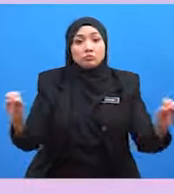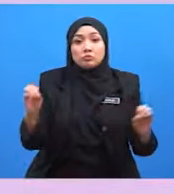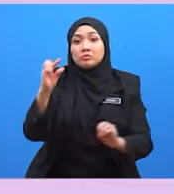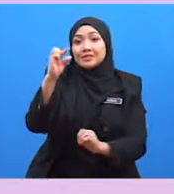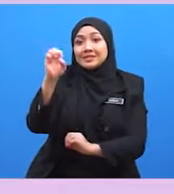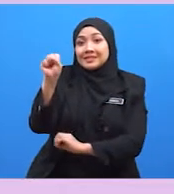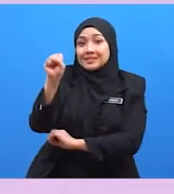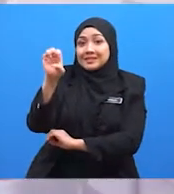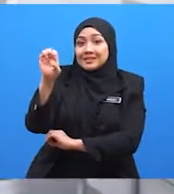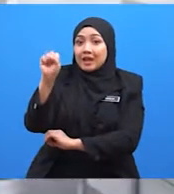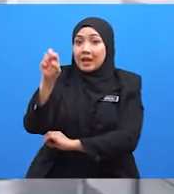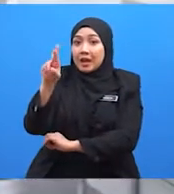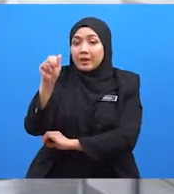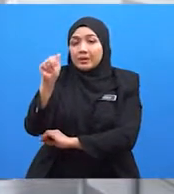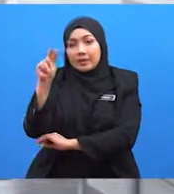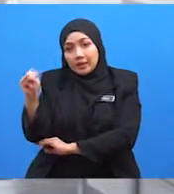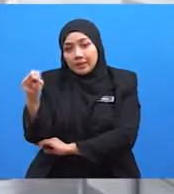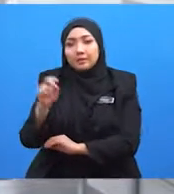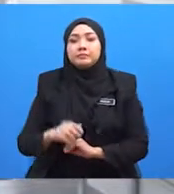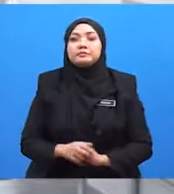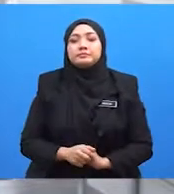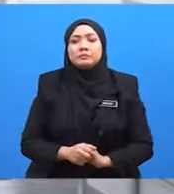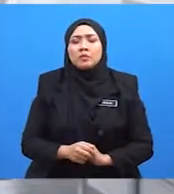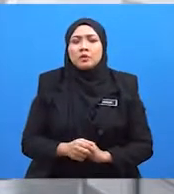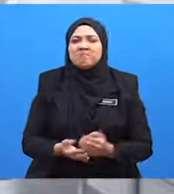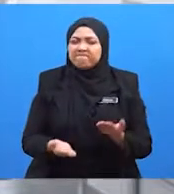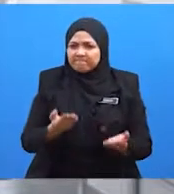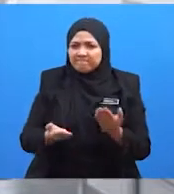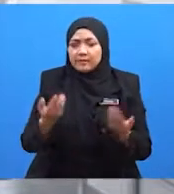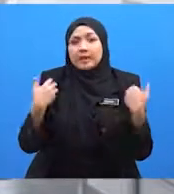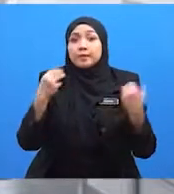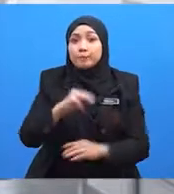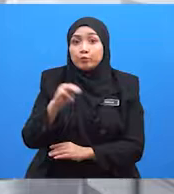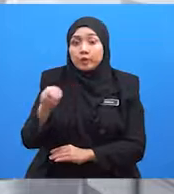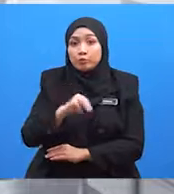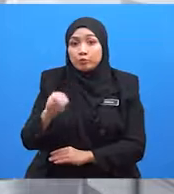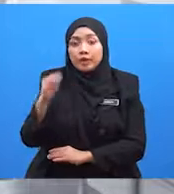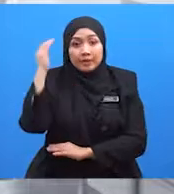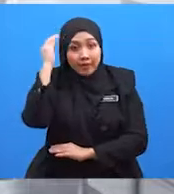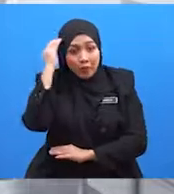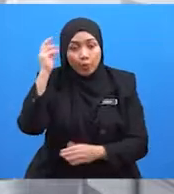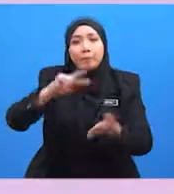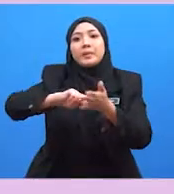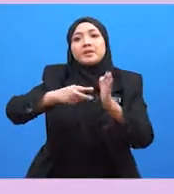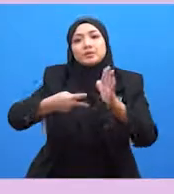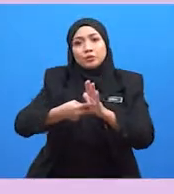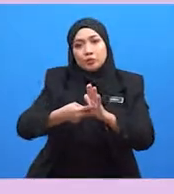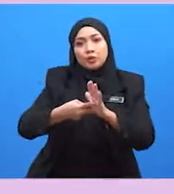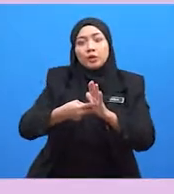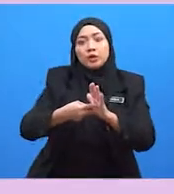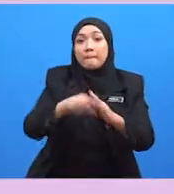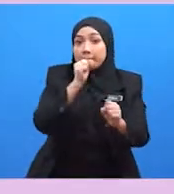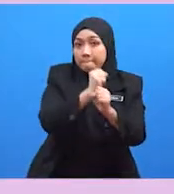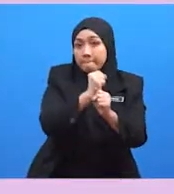geseran? Tentu ada di kalangan murid-murid yang tahu maksud